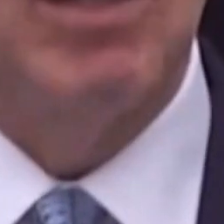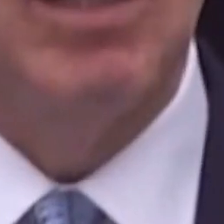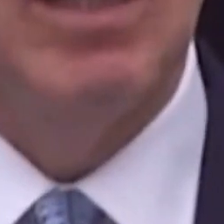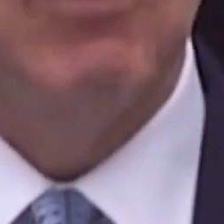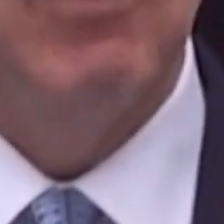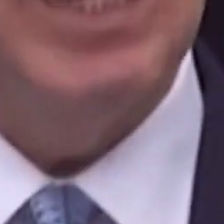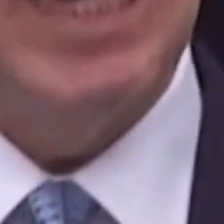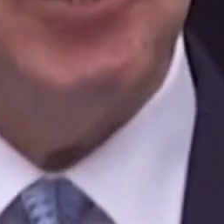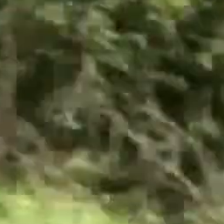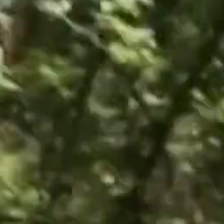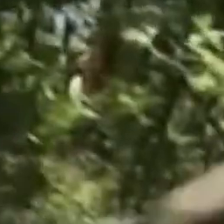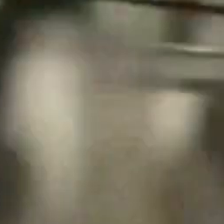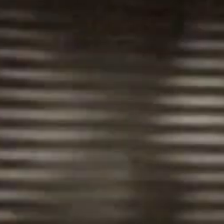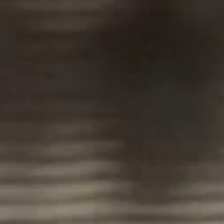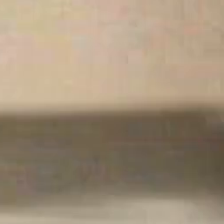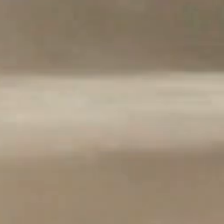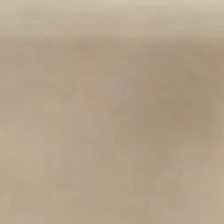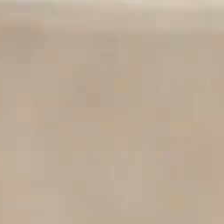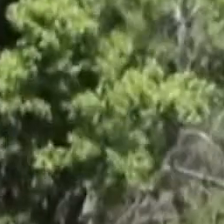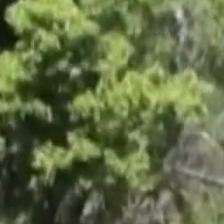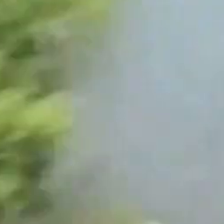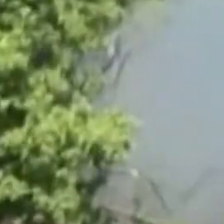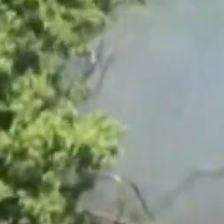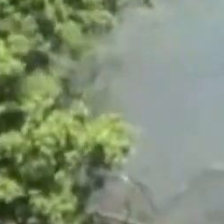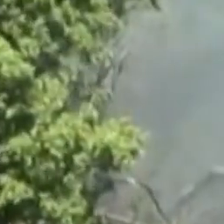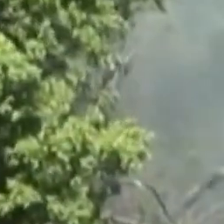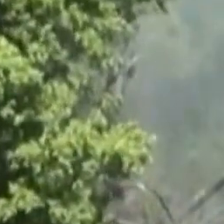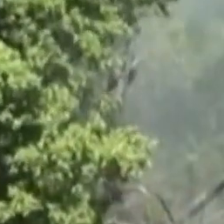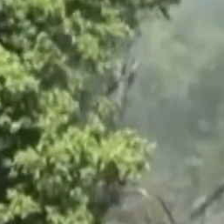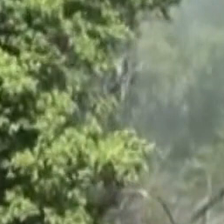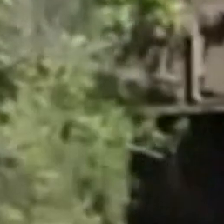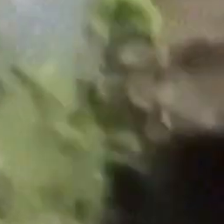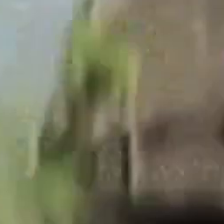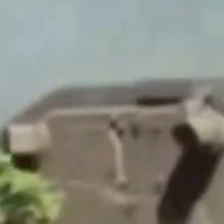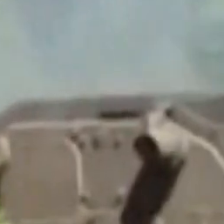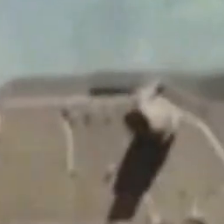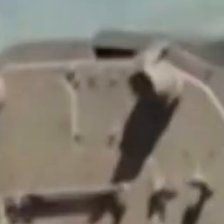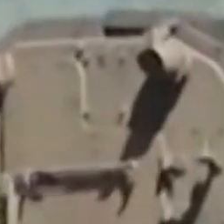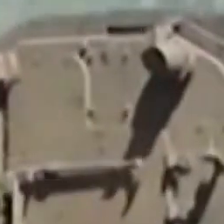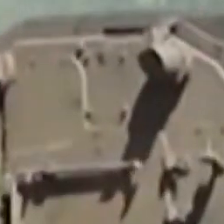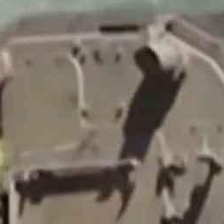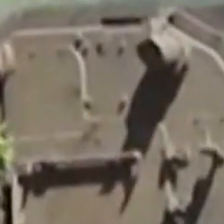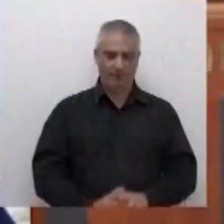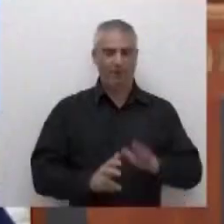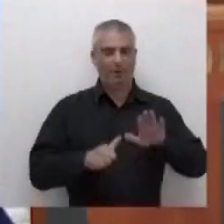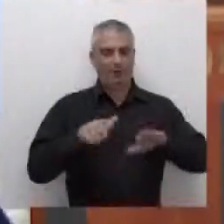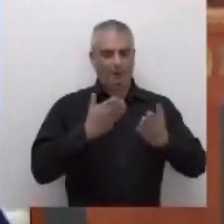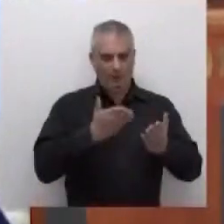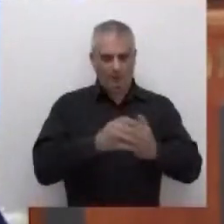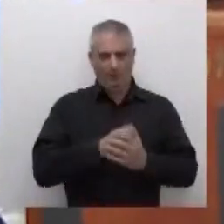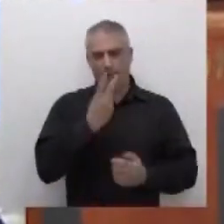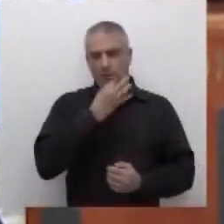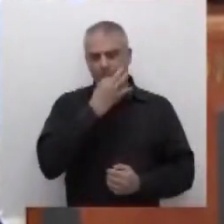हैं। मैं दुनिया के नेताओं से कहता हूं, किसी भी अंतर्राष्ट्रीय मंच का कोई भी दबाव, कोई भी फैसला इसराइल को अपनी रक्षा करने से नहीं रोक